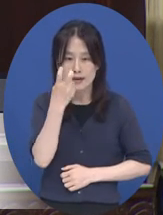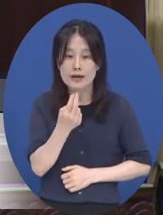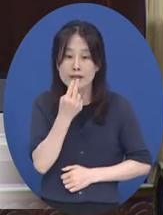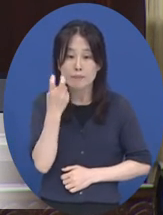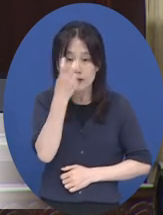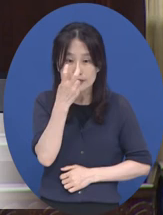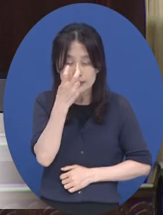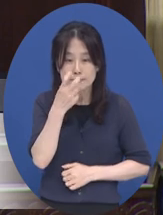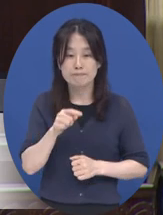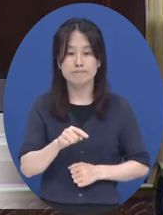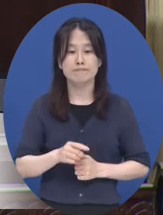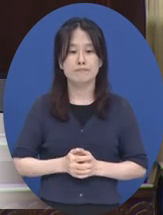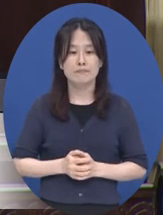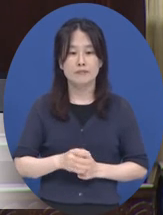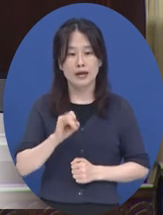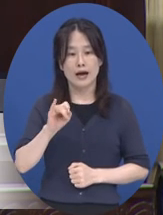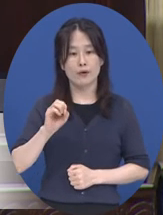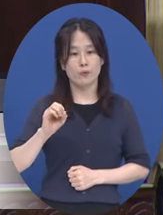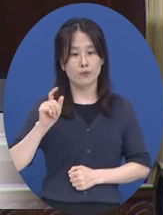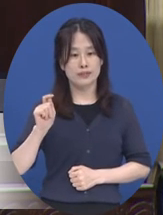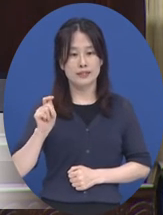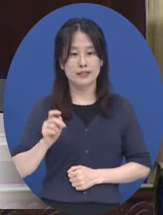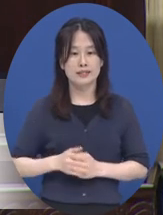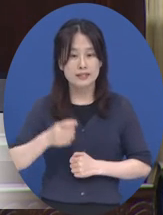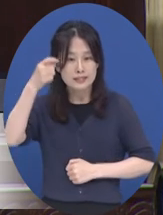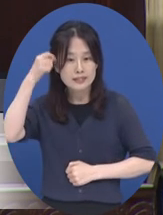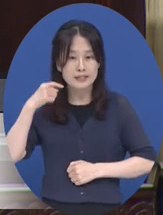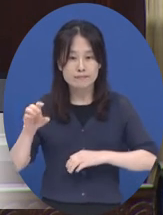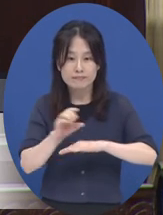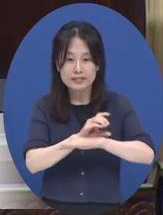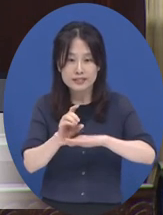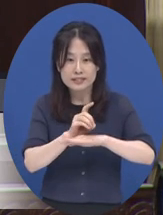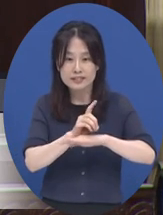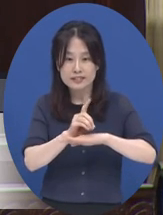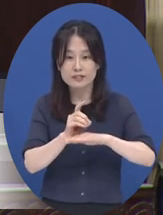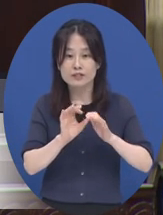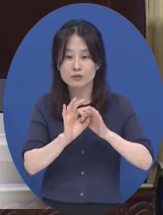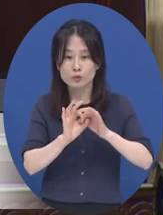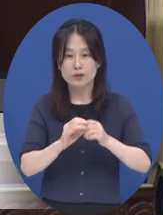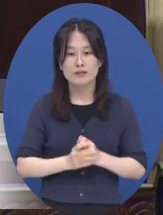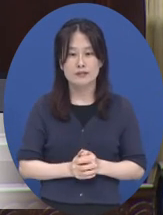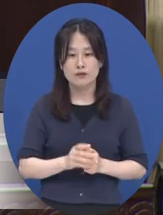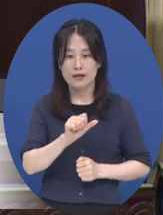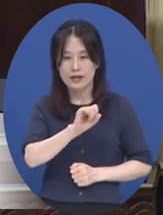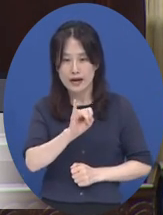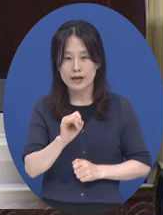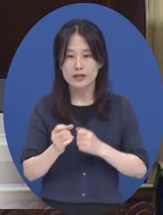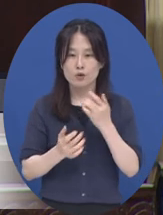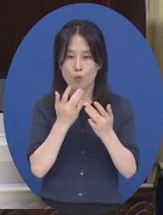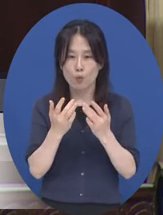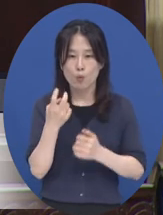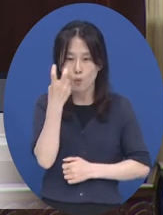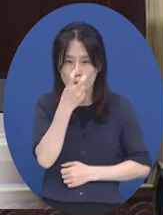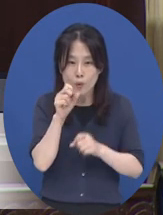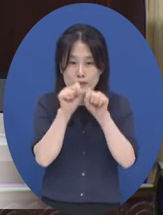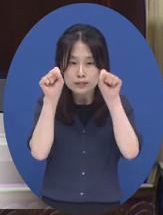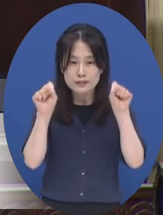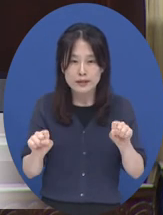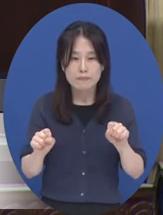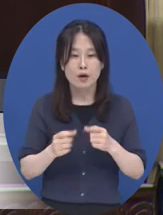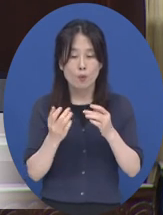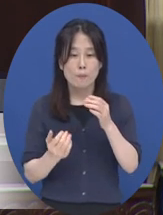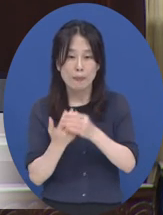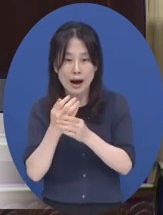생명 지킴이는 IoT 센서와 디지털 트윈을 통한 지능형 화재 관제 시스템을 화재